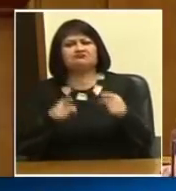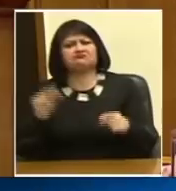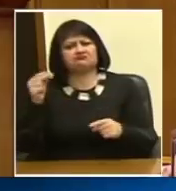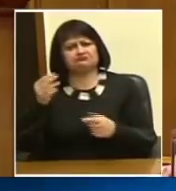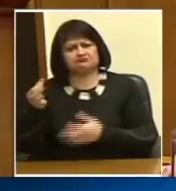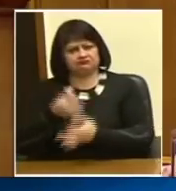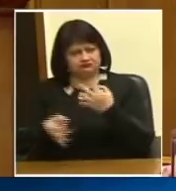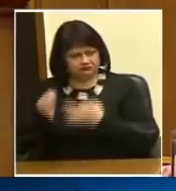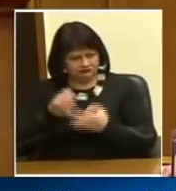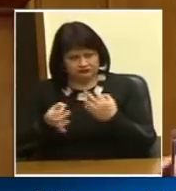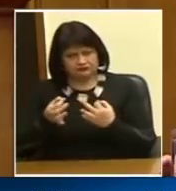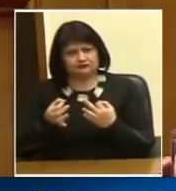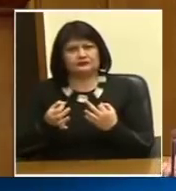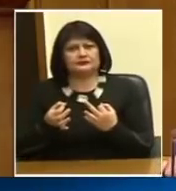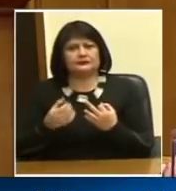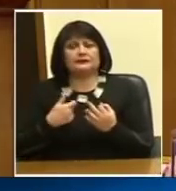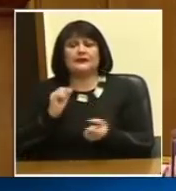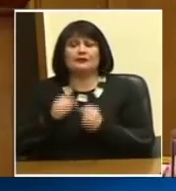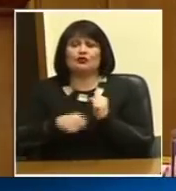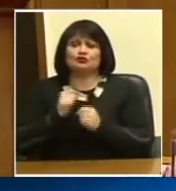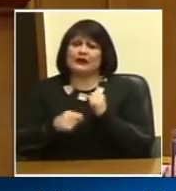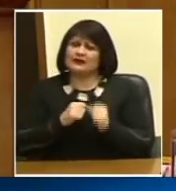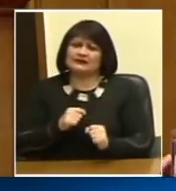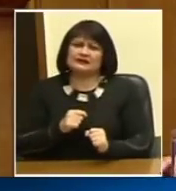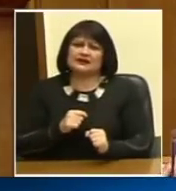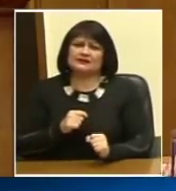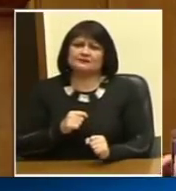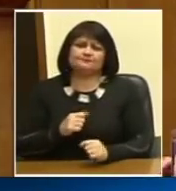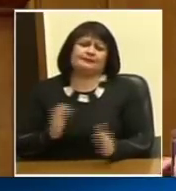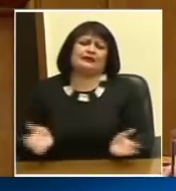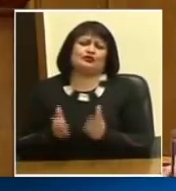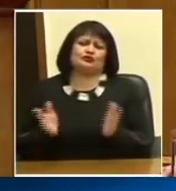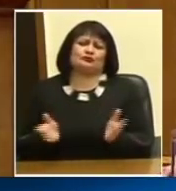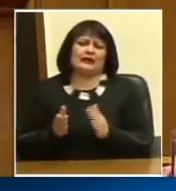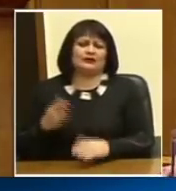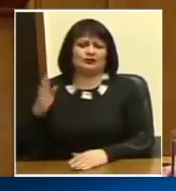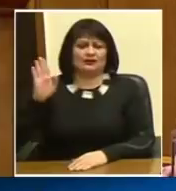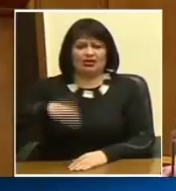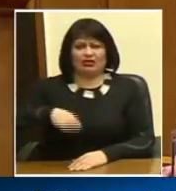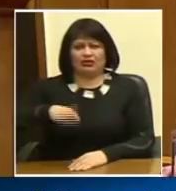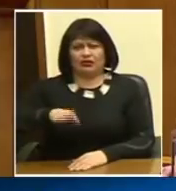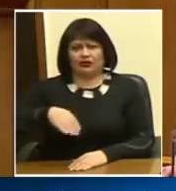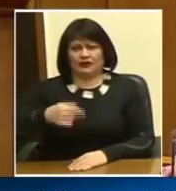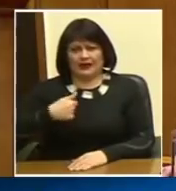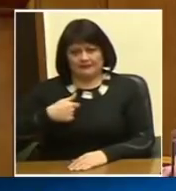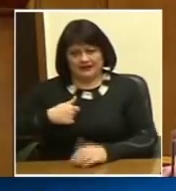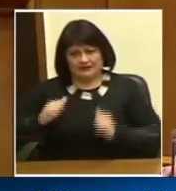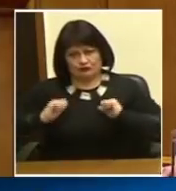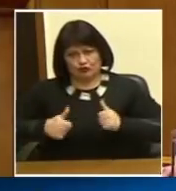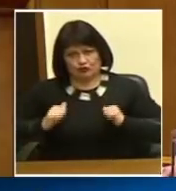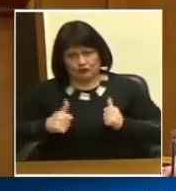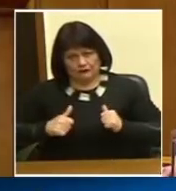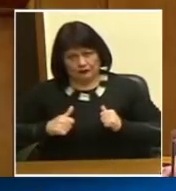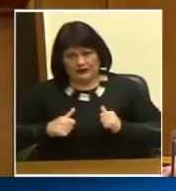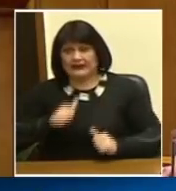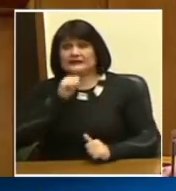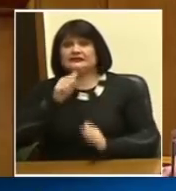συναδέλφων που προσπάθησαν να, τέλος πάντων, να απαξιώσουν τη δική μας πρωτοβουλία για τη